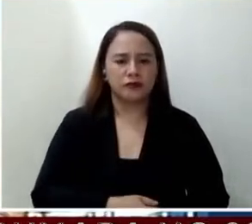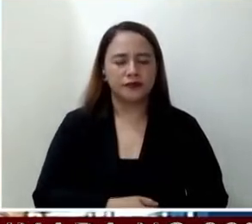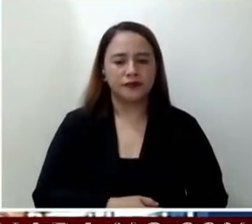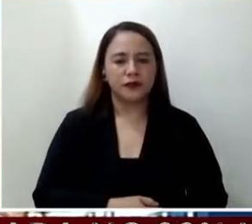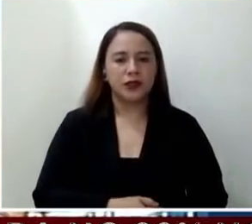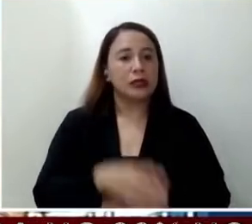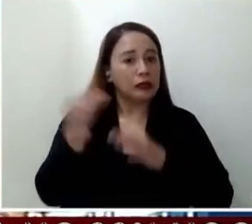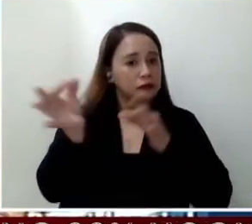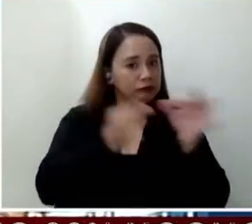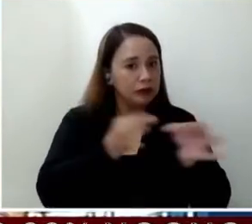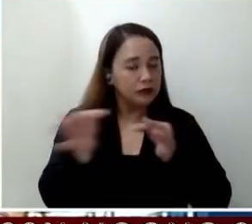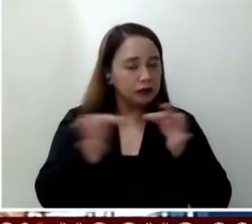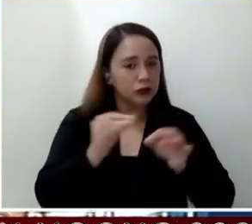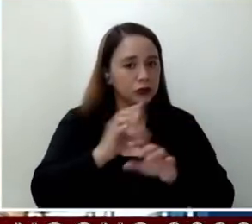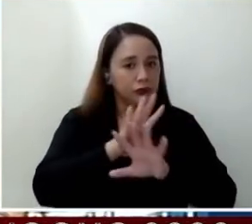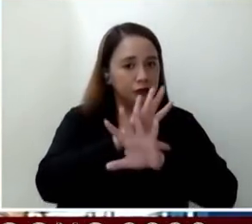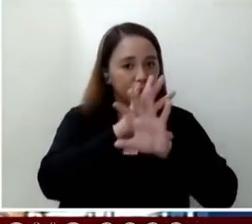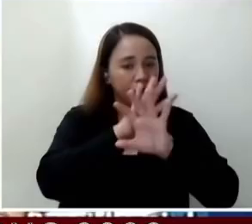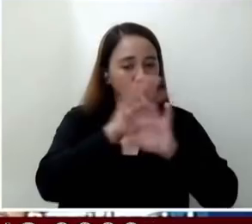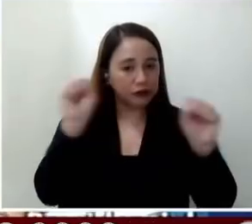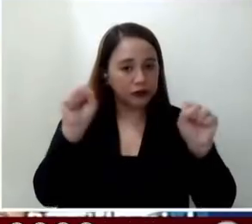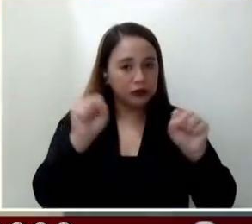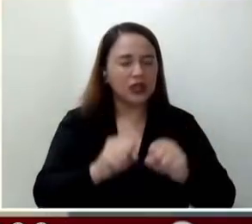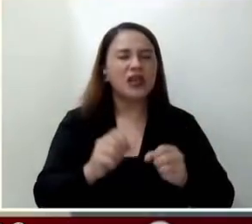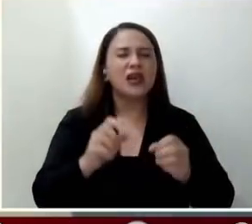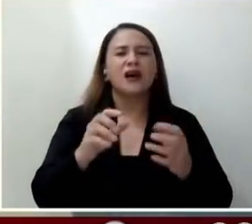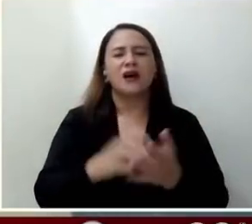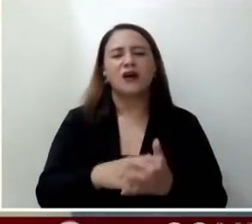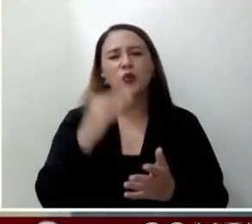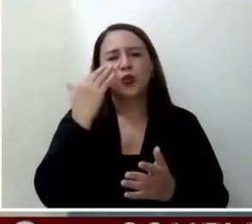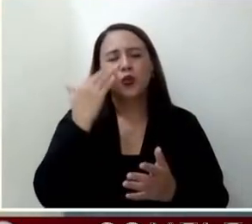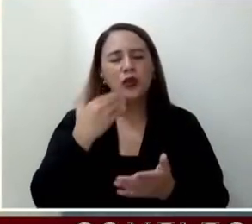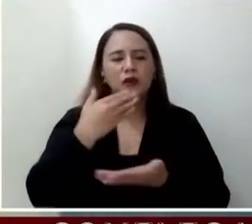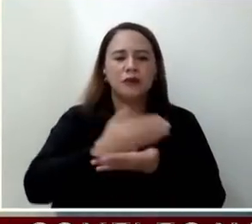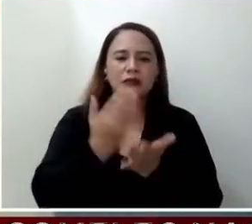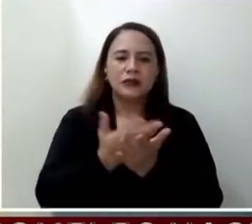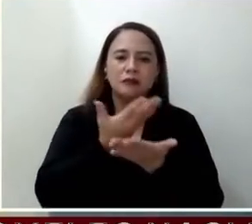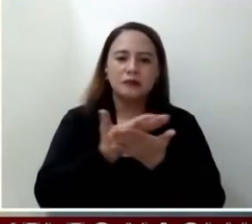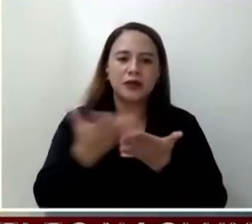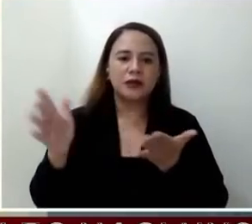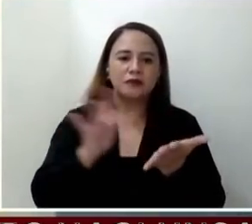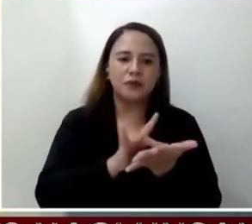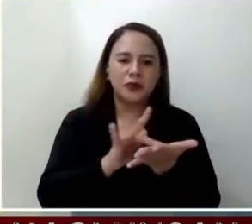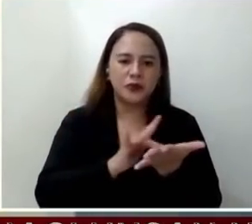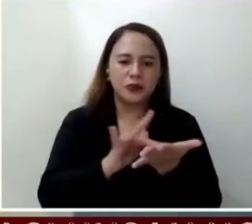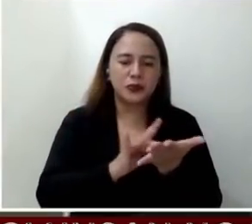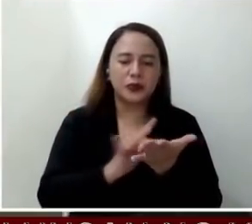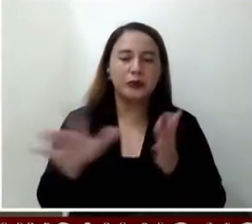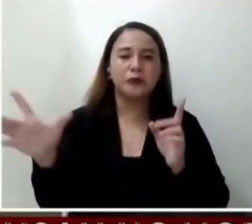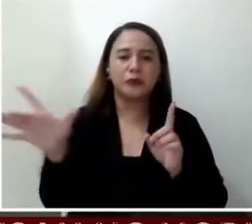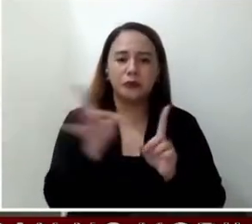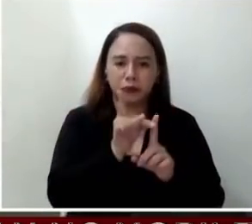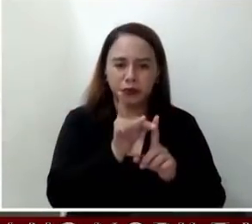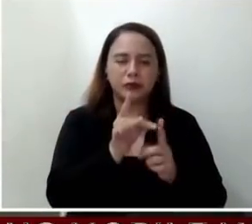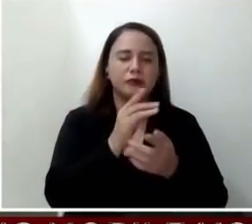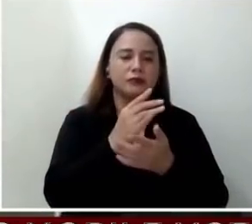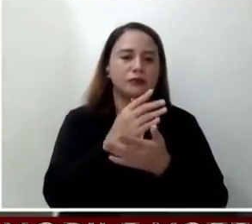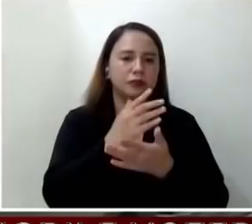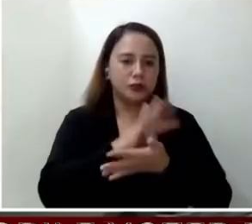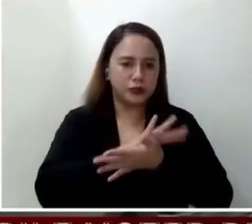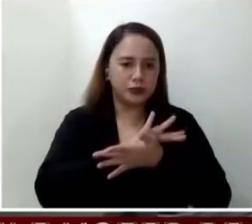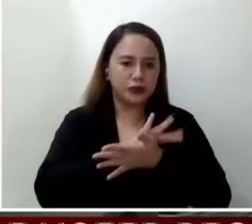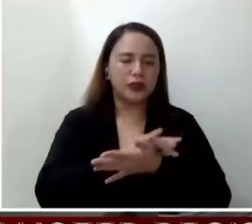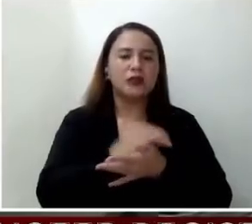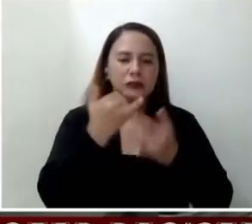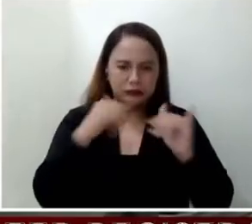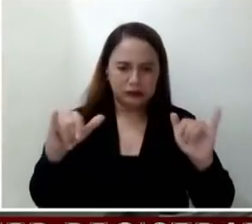ng Pangulo, kapos na sa pondo ang gobyerno para bumili ng gamot sa mga tinatamaan ng COVID-19, kaya pagbabakuna pa